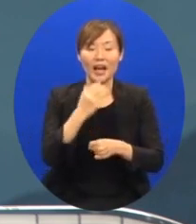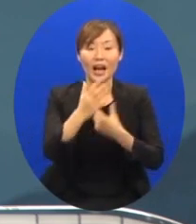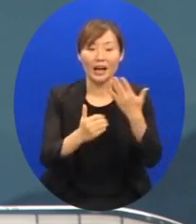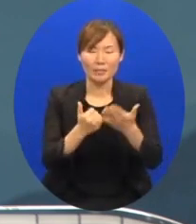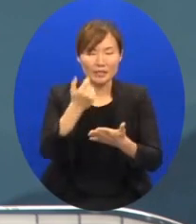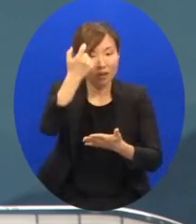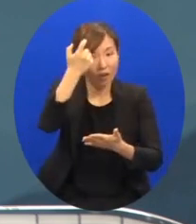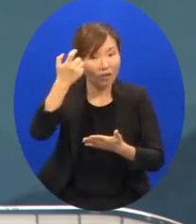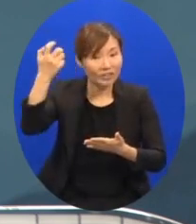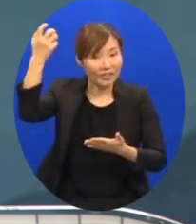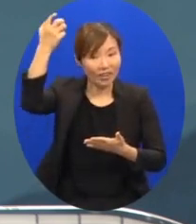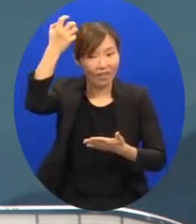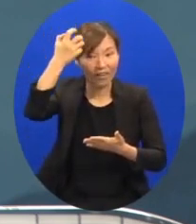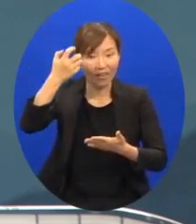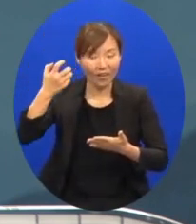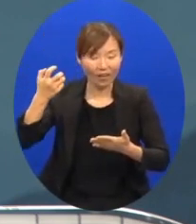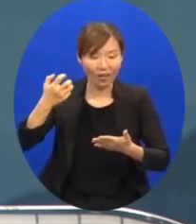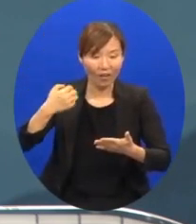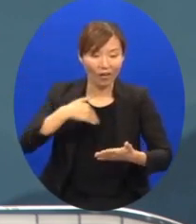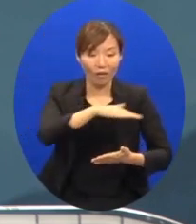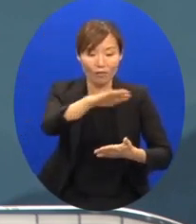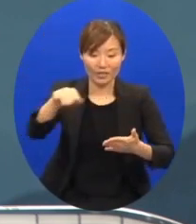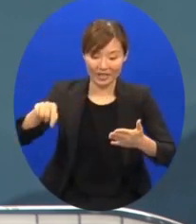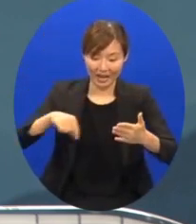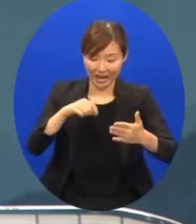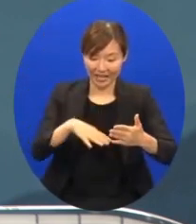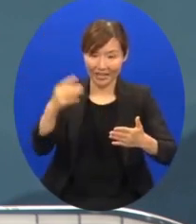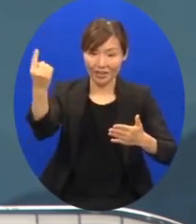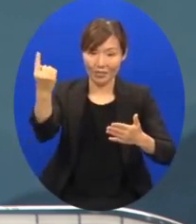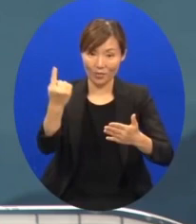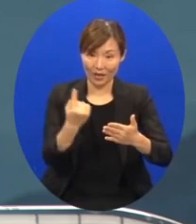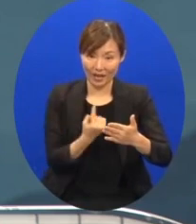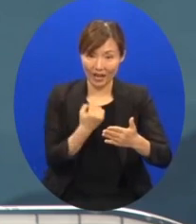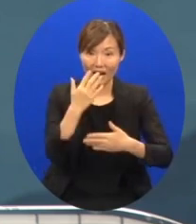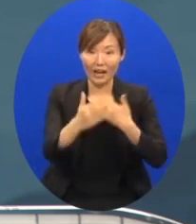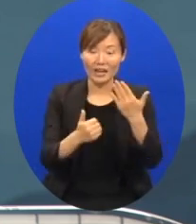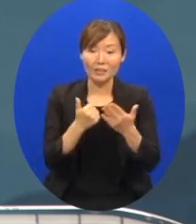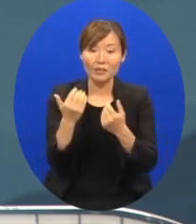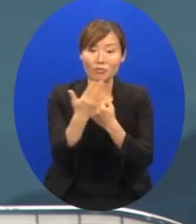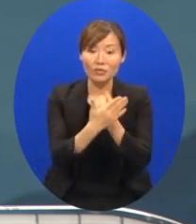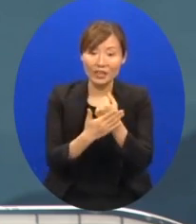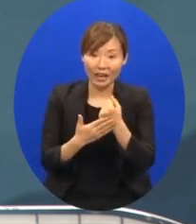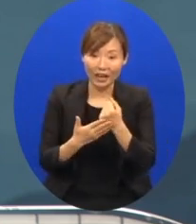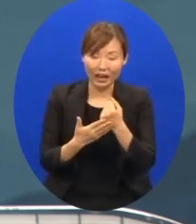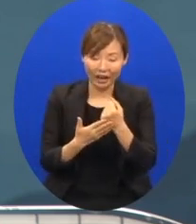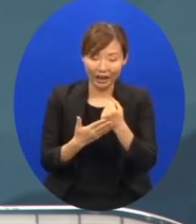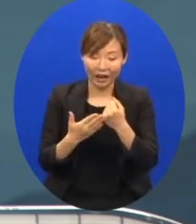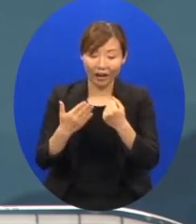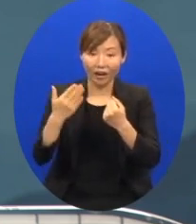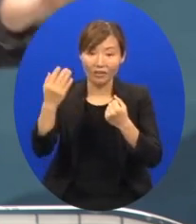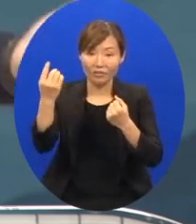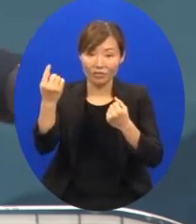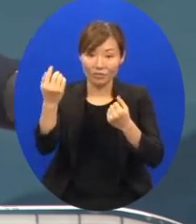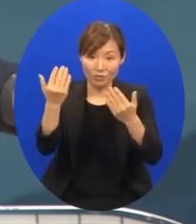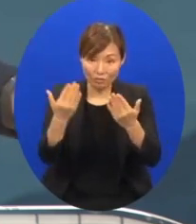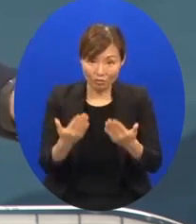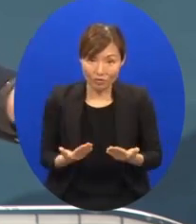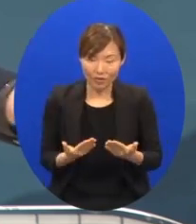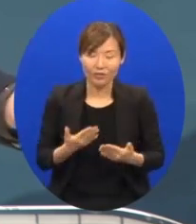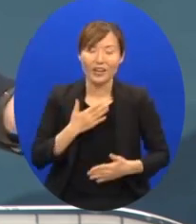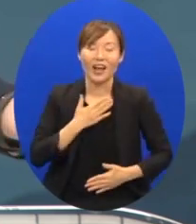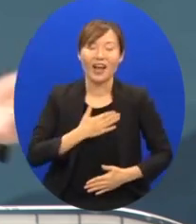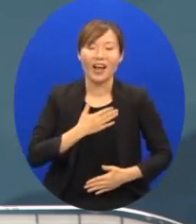성령께서 우리 안에 오셨기 때문에 하나님이 우리에게 은혜로 주신 것이 무엇인지를 우리가 알 수